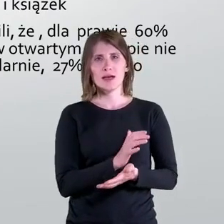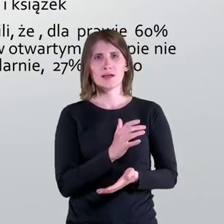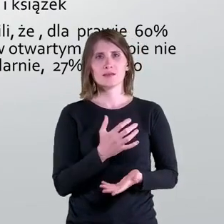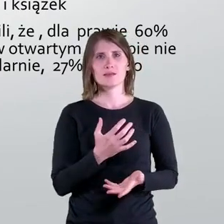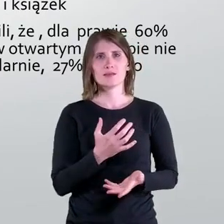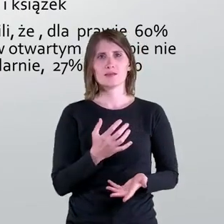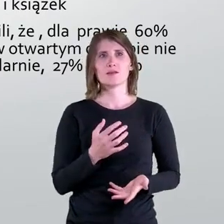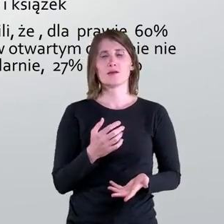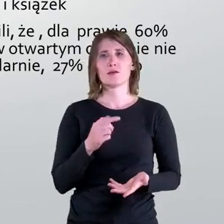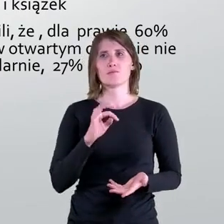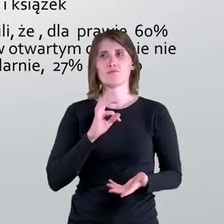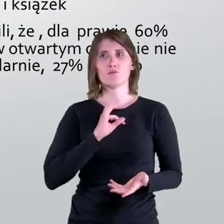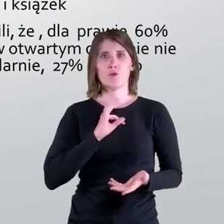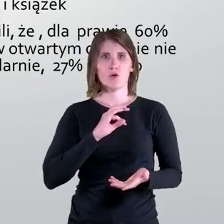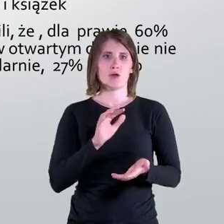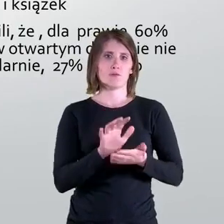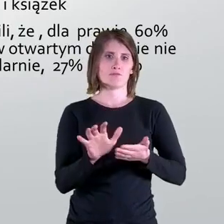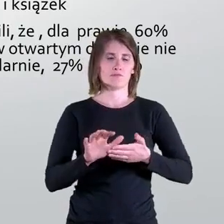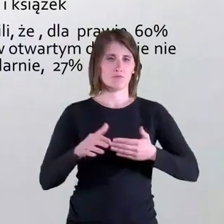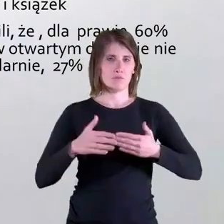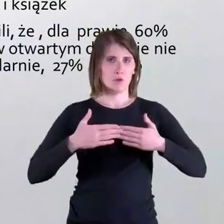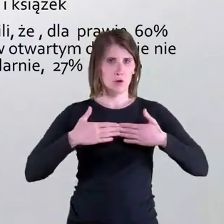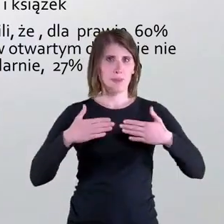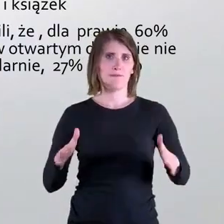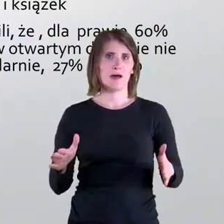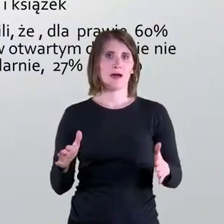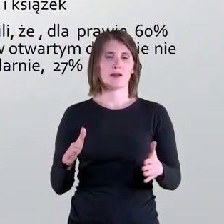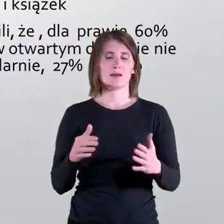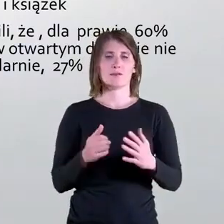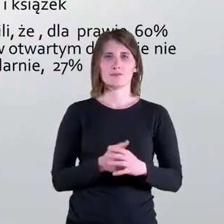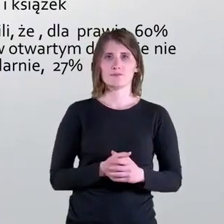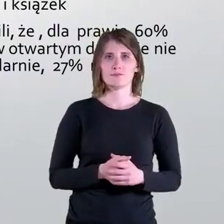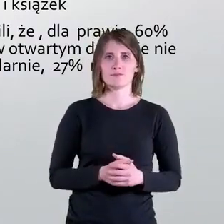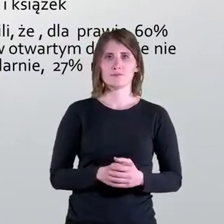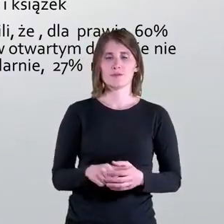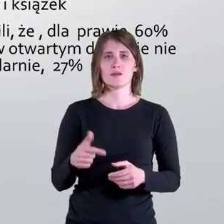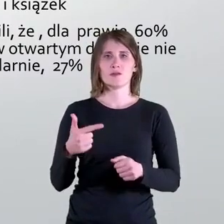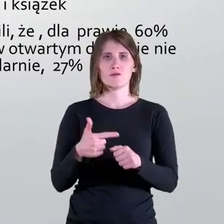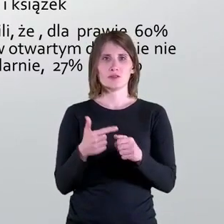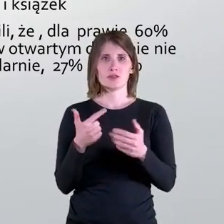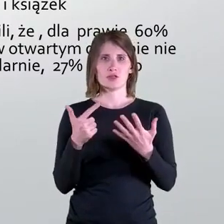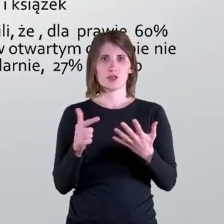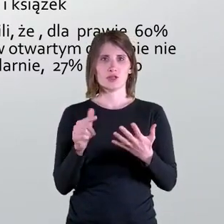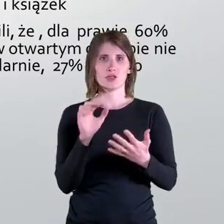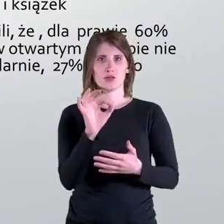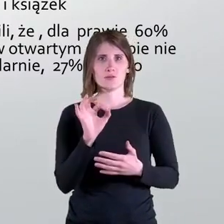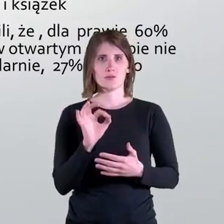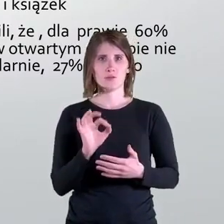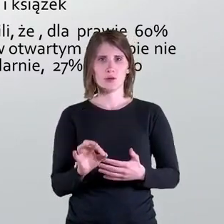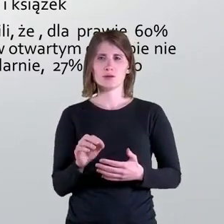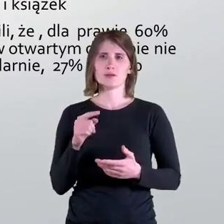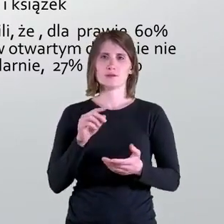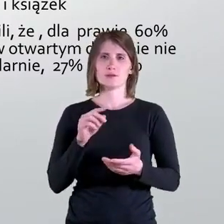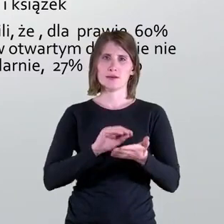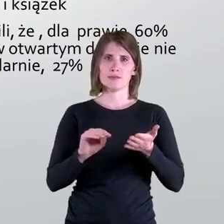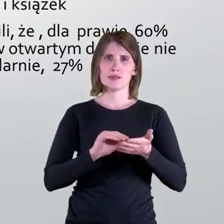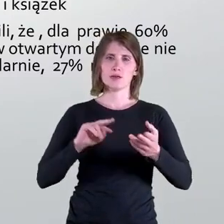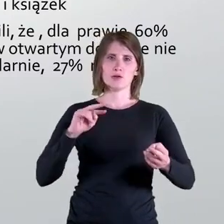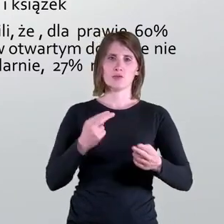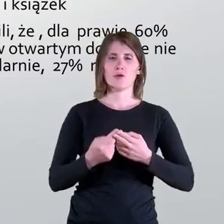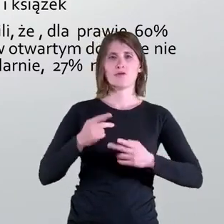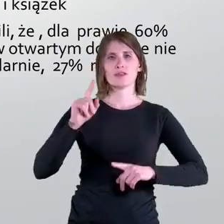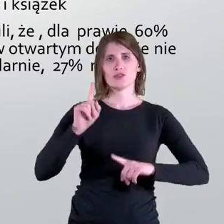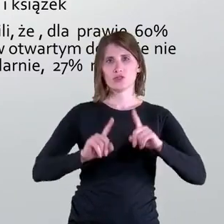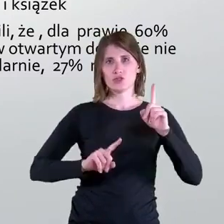sposób otwarty regularnie właśnie umieszcza 27 procent czasami a 20